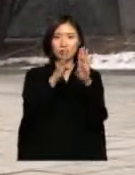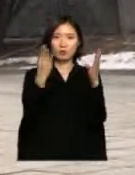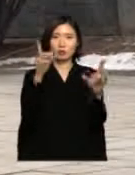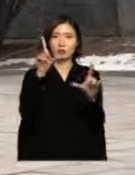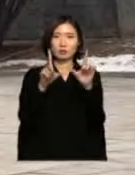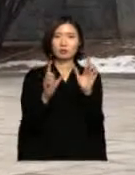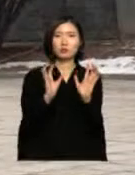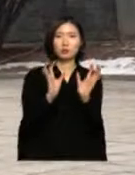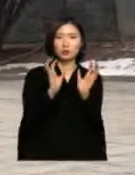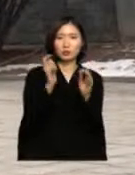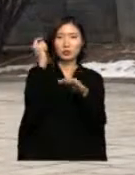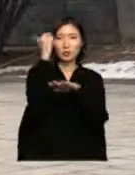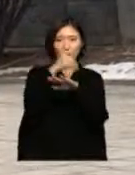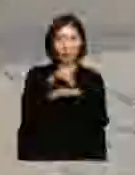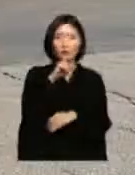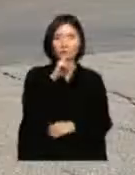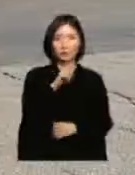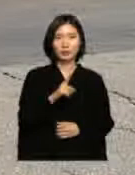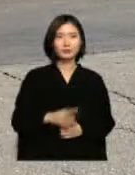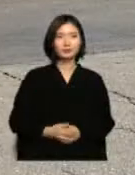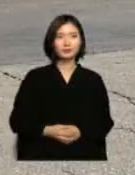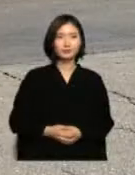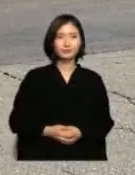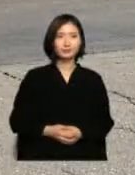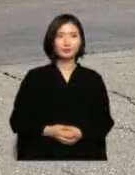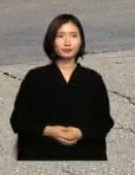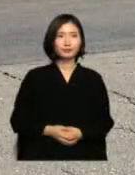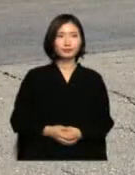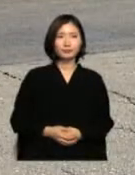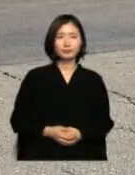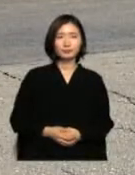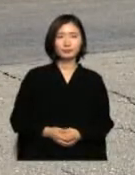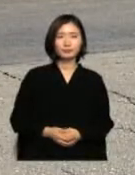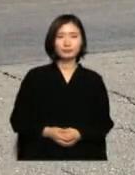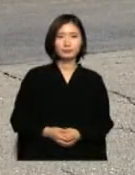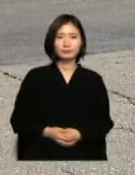자세로 논의해갈 계획이라는 입장입니다. 딜라이브 서울경기 케이블TV 송지아입니다.